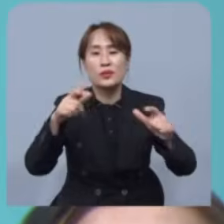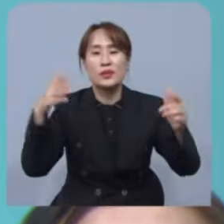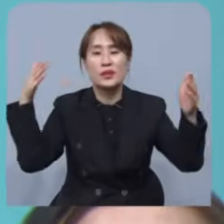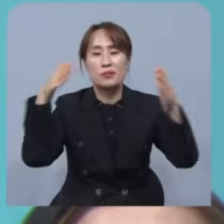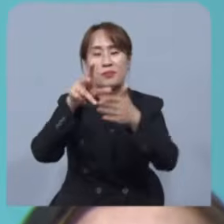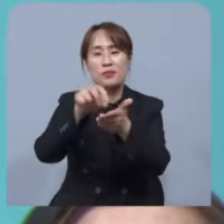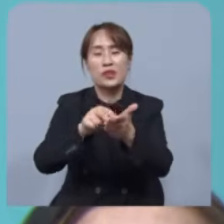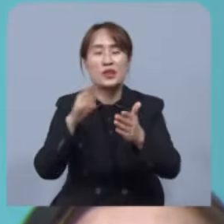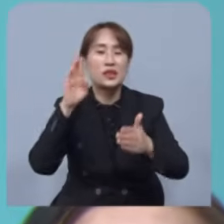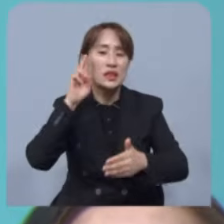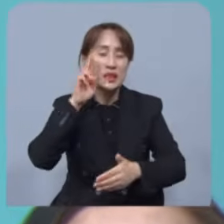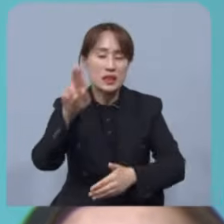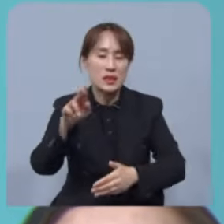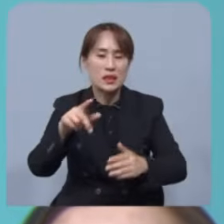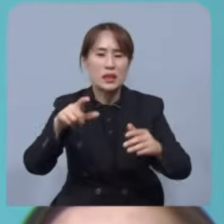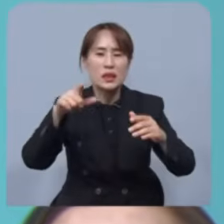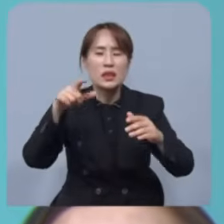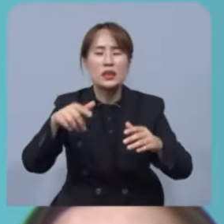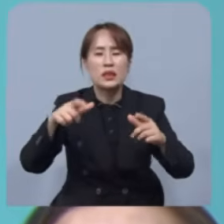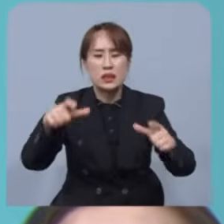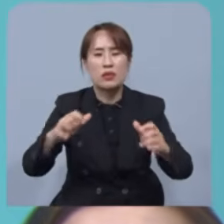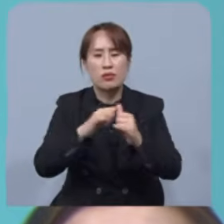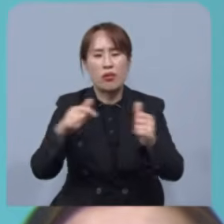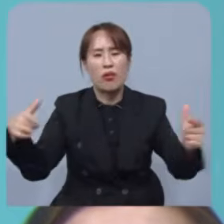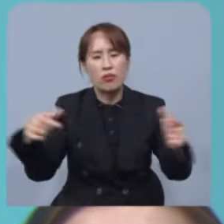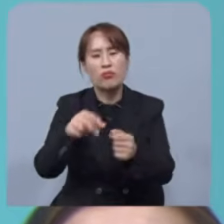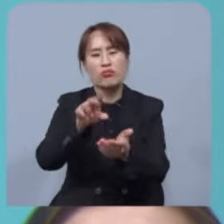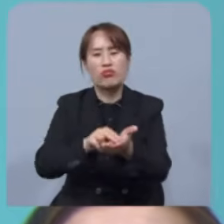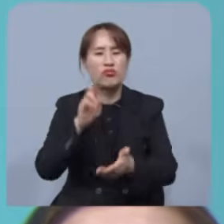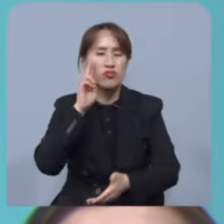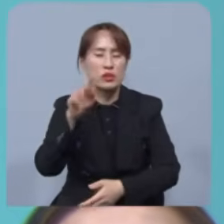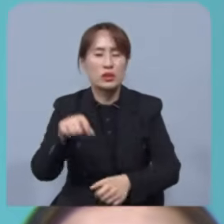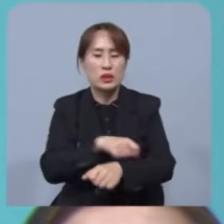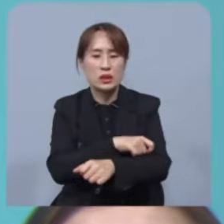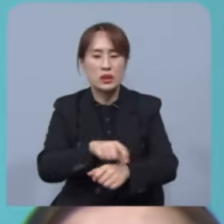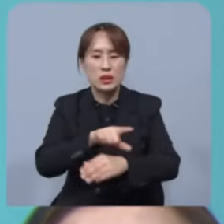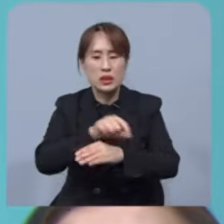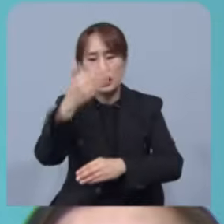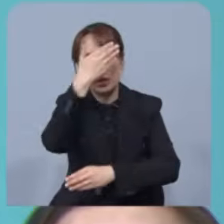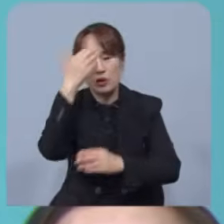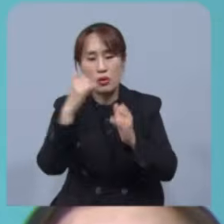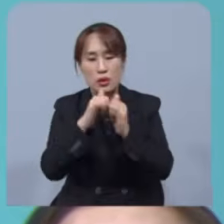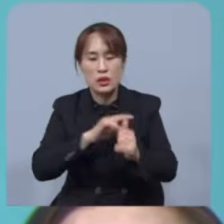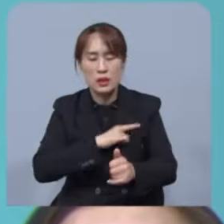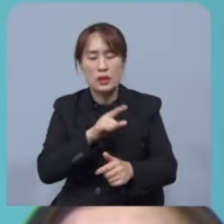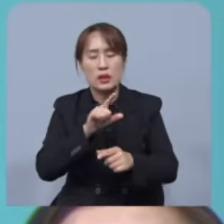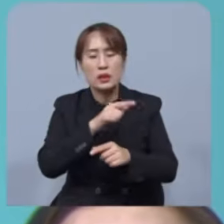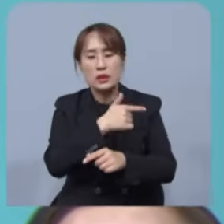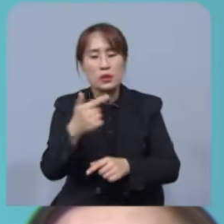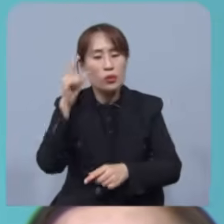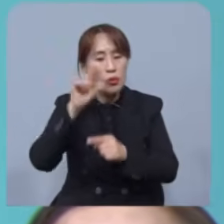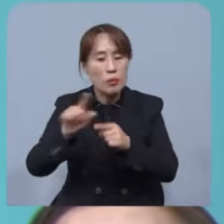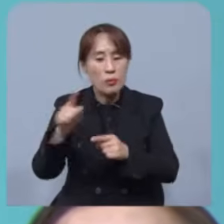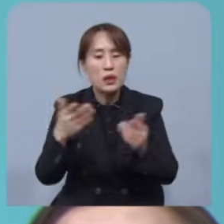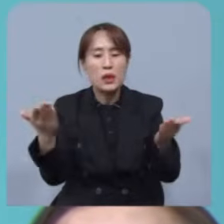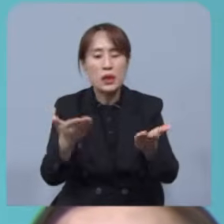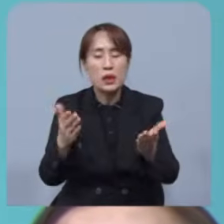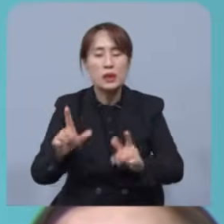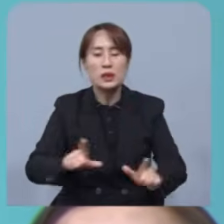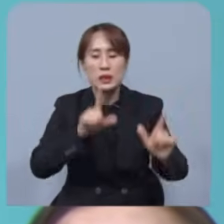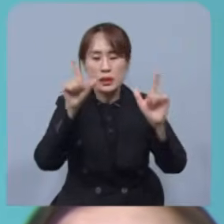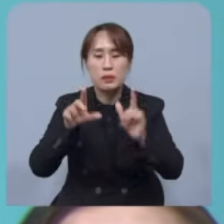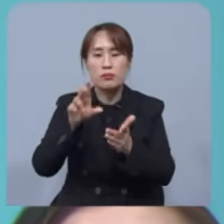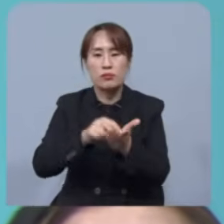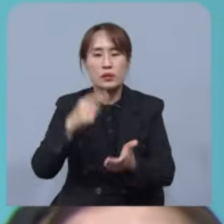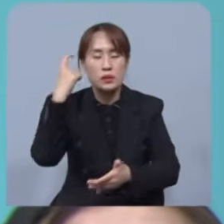집중이 심화되면서 지방 소멸 문제가 심화되고 있습니다. 특히 지방 청년들에게 가장 큰 고민은 일자리와 주거